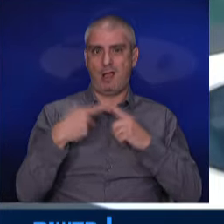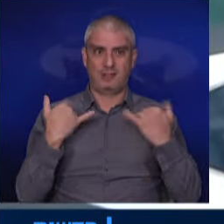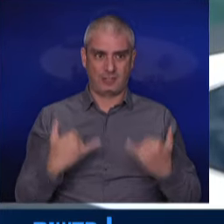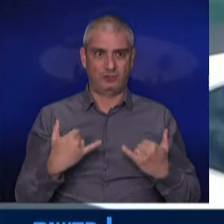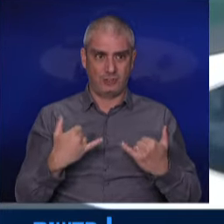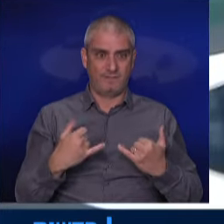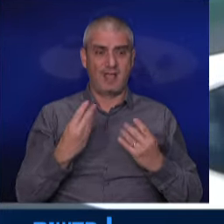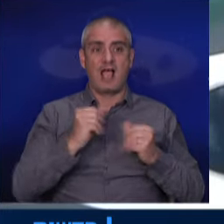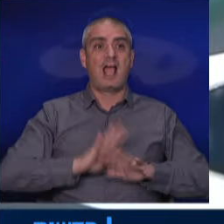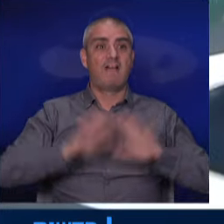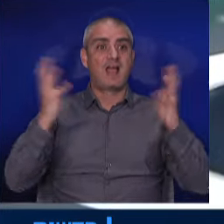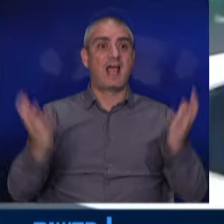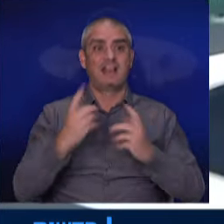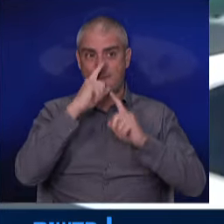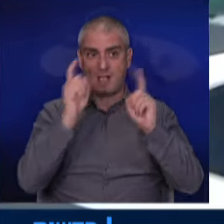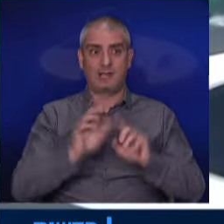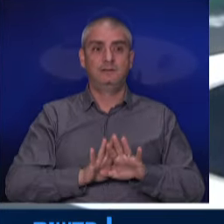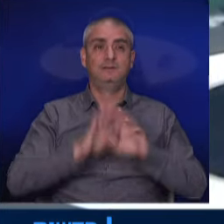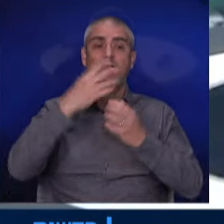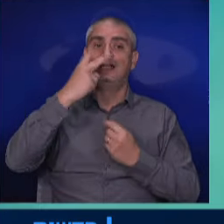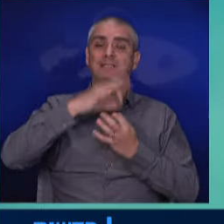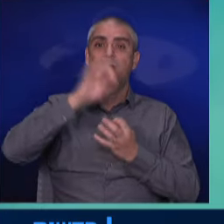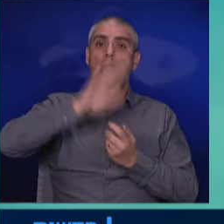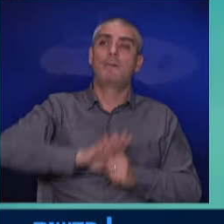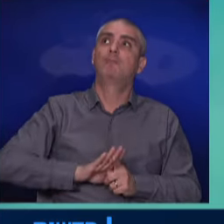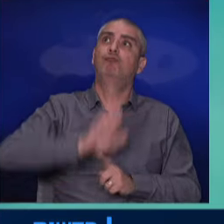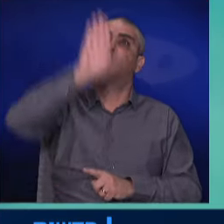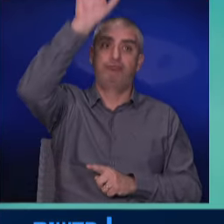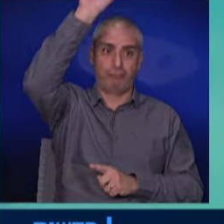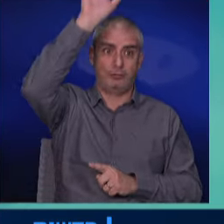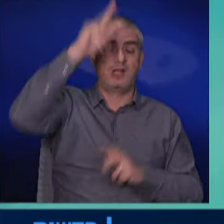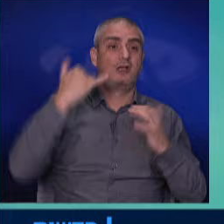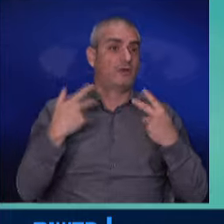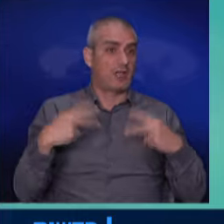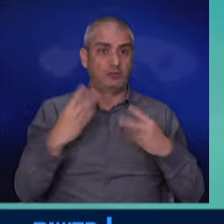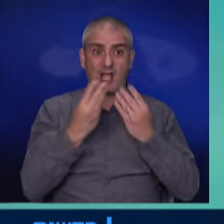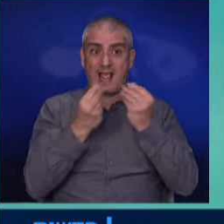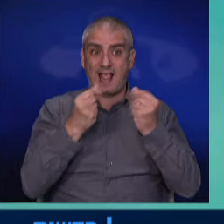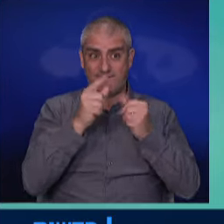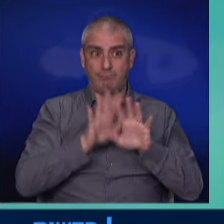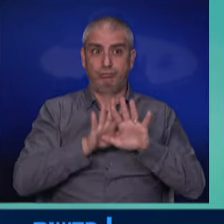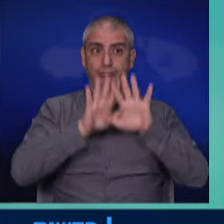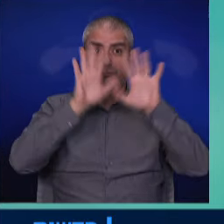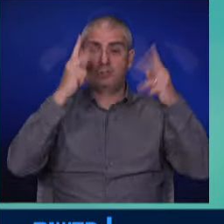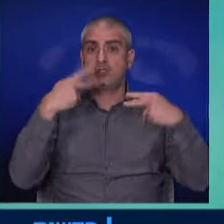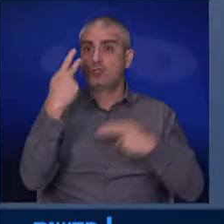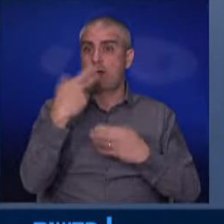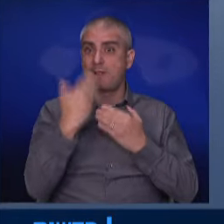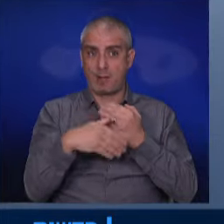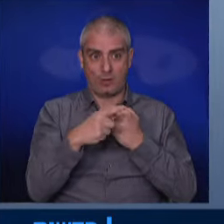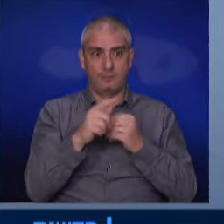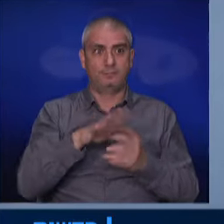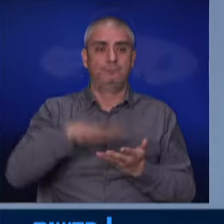ash, steam and gas 20 kilometers into the air. החשש כעת הוא שהאפר שהתפזר ביומיים האחרונים